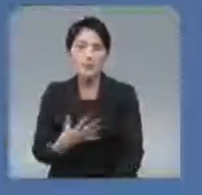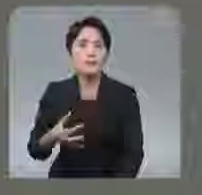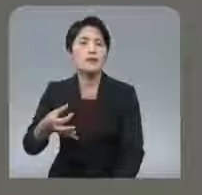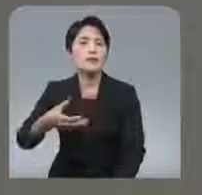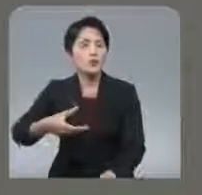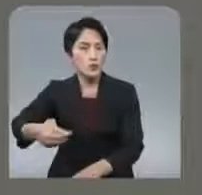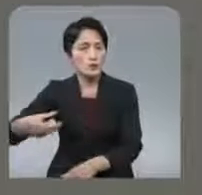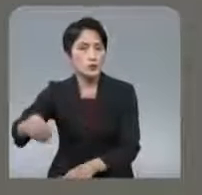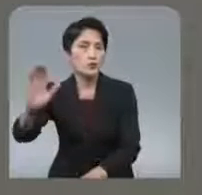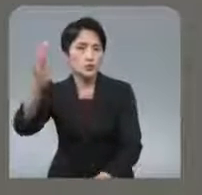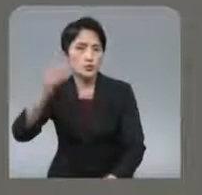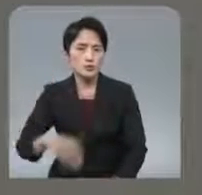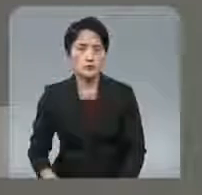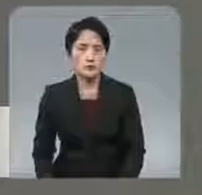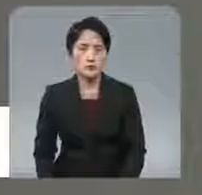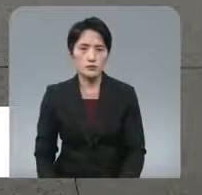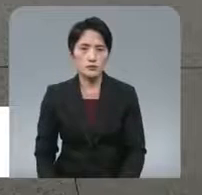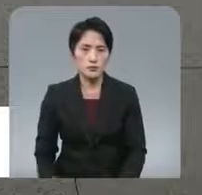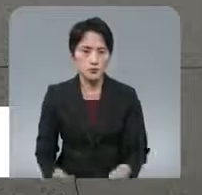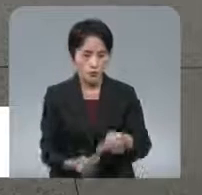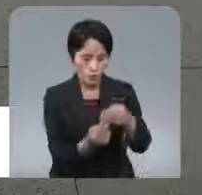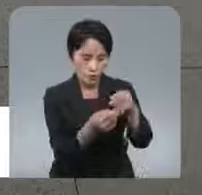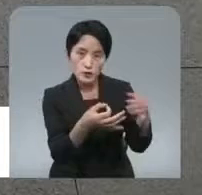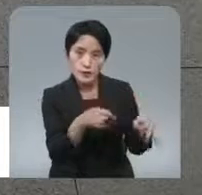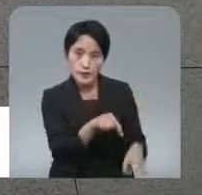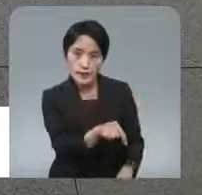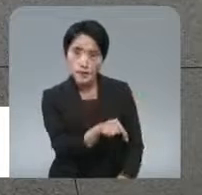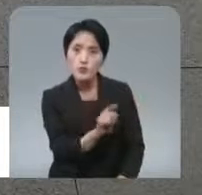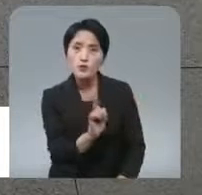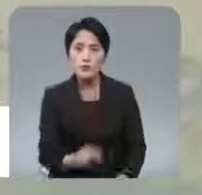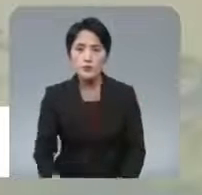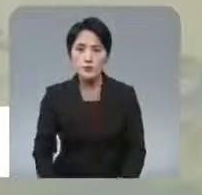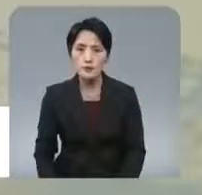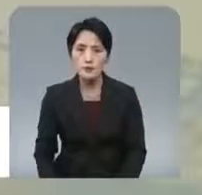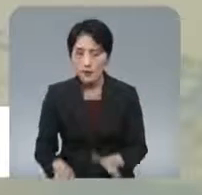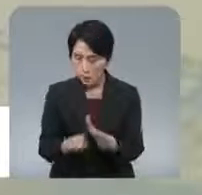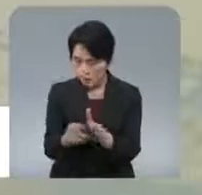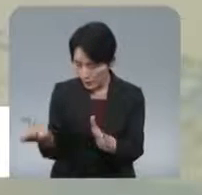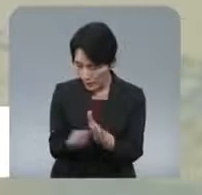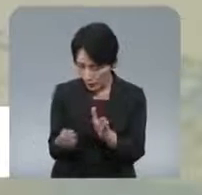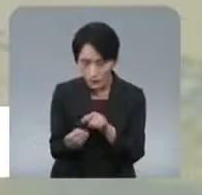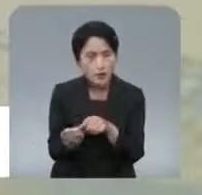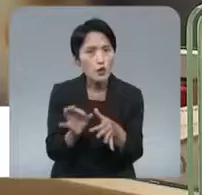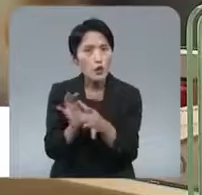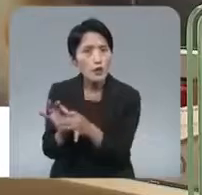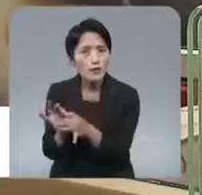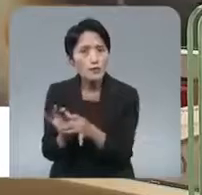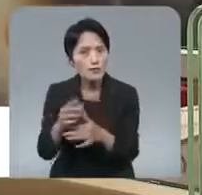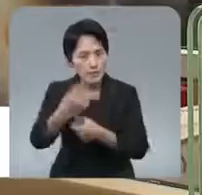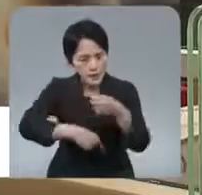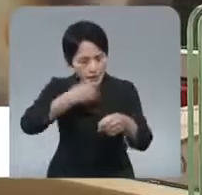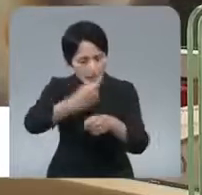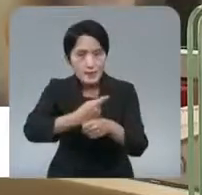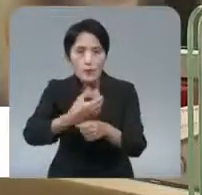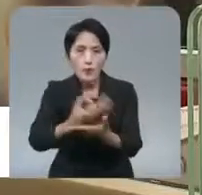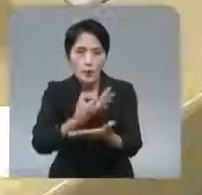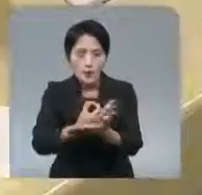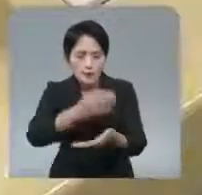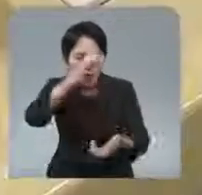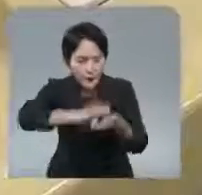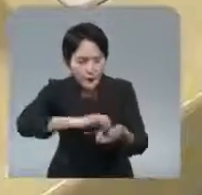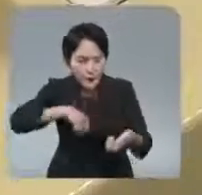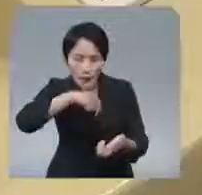2,02 tỉ đô la Mỹ so với cùng kỳ năm ngoái mức tăng cao kỷ lục trong các q2 trước đó mức tăng quý 1 đạt 10